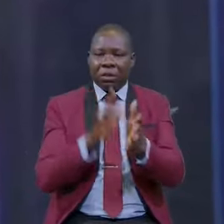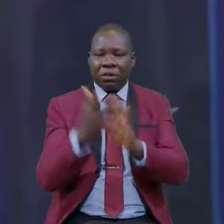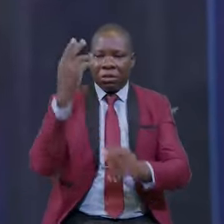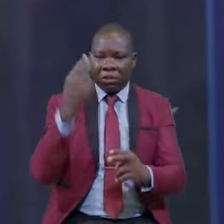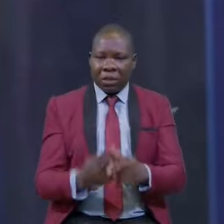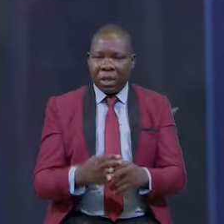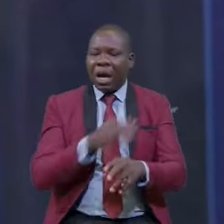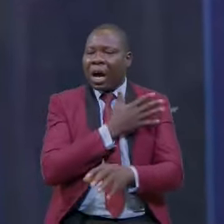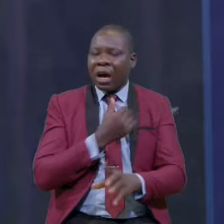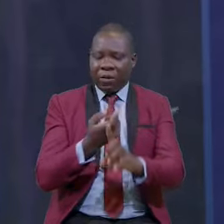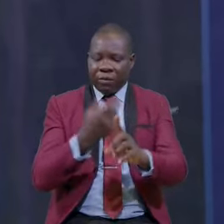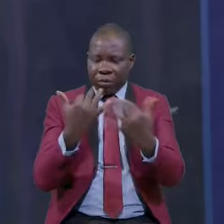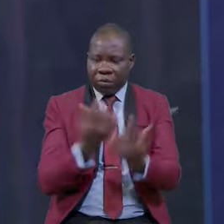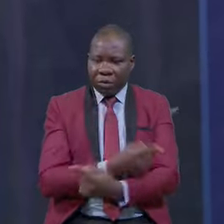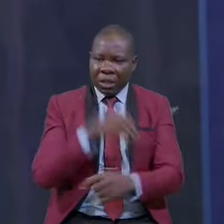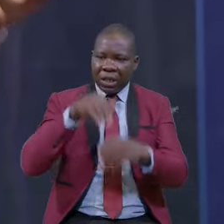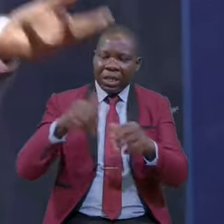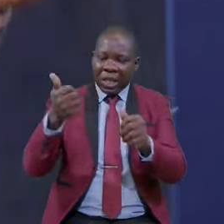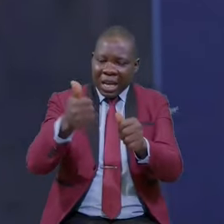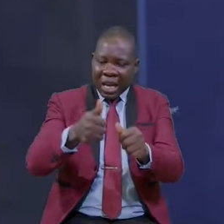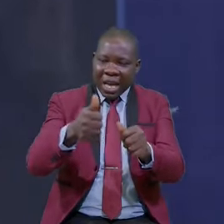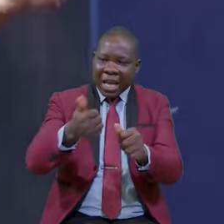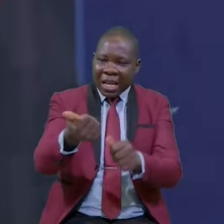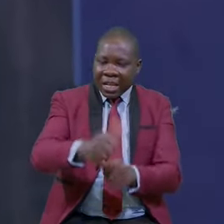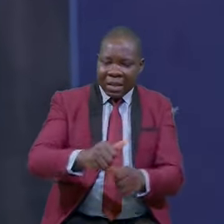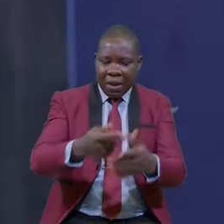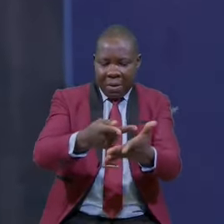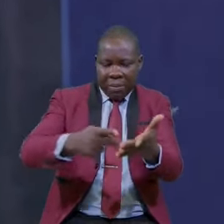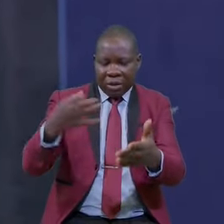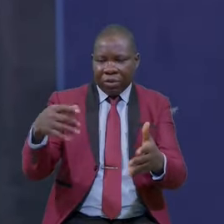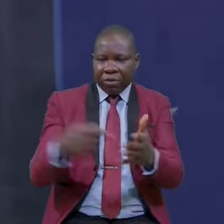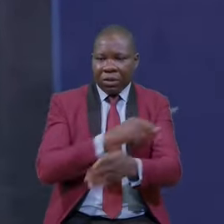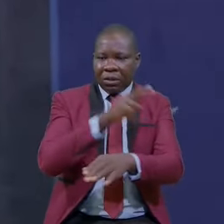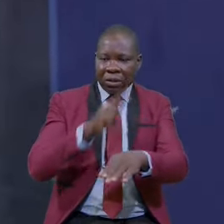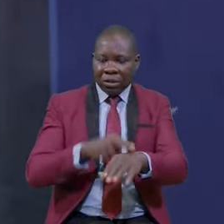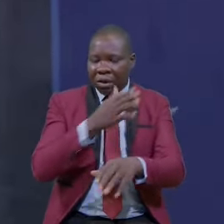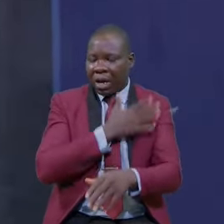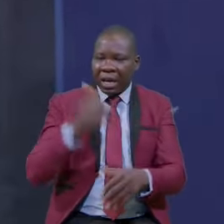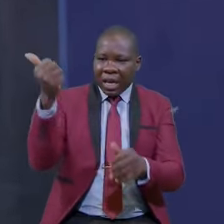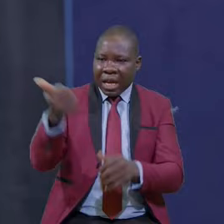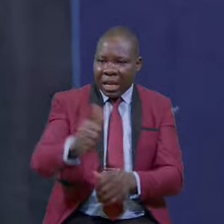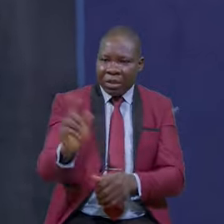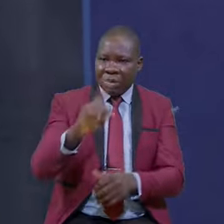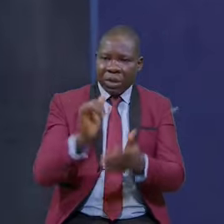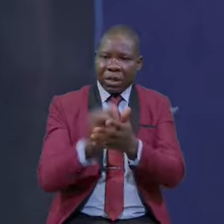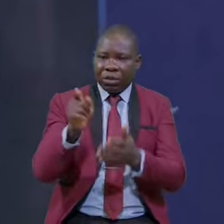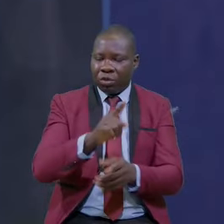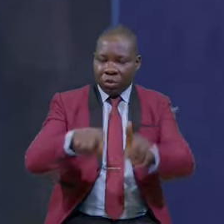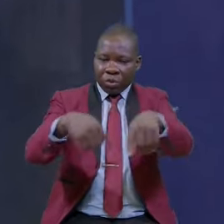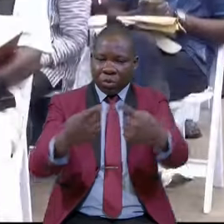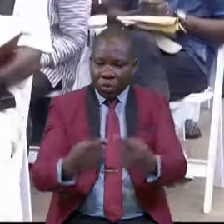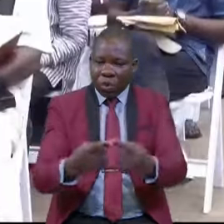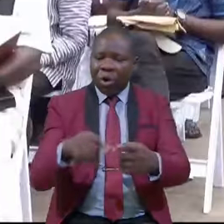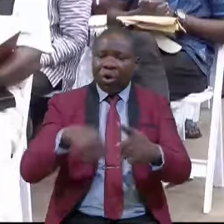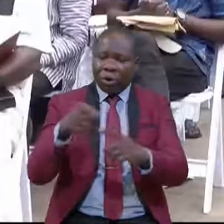and everywhere you go, when you have the privilege, quand vous aurez le privilège, one, premièrement, la crainte